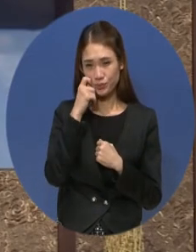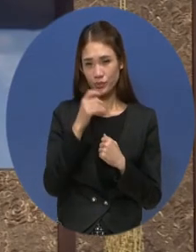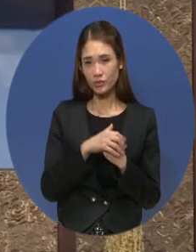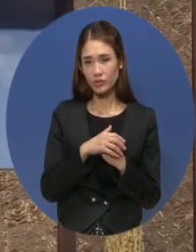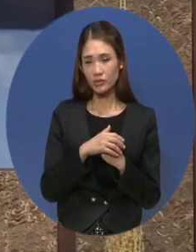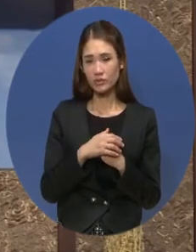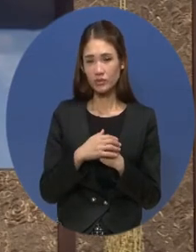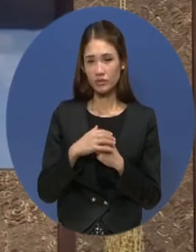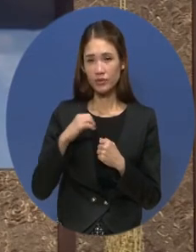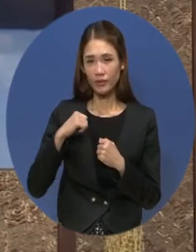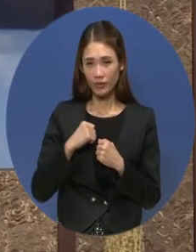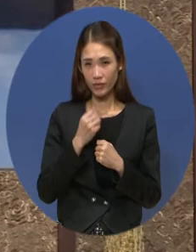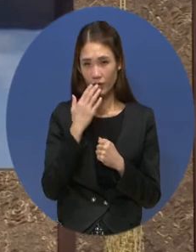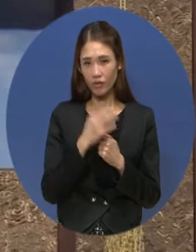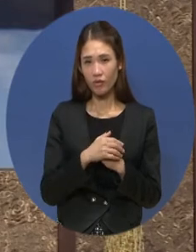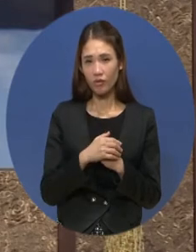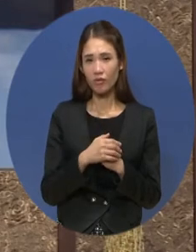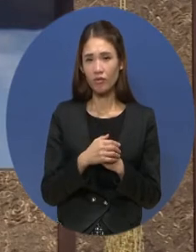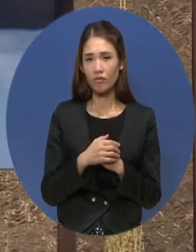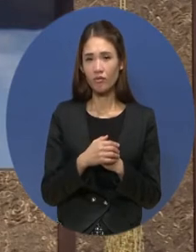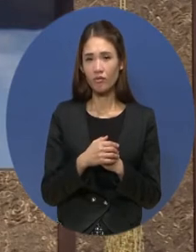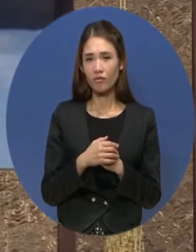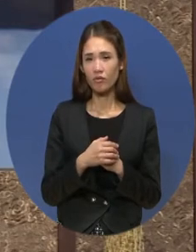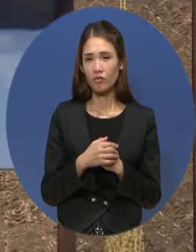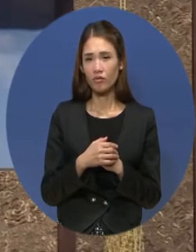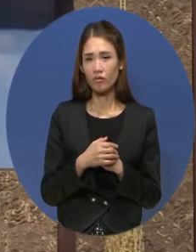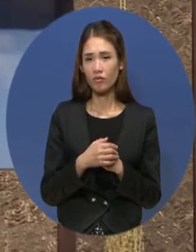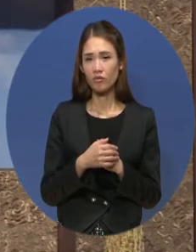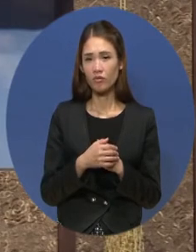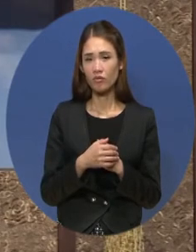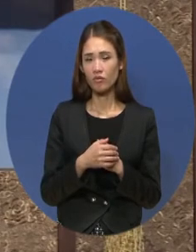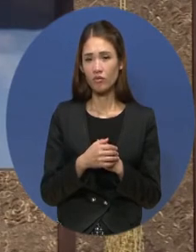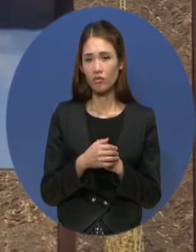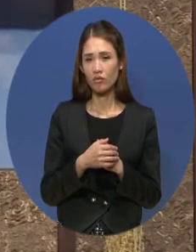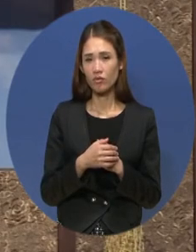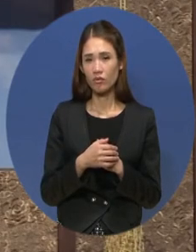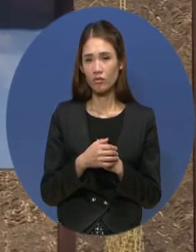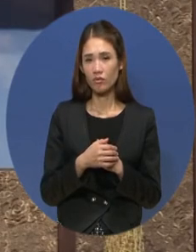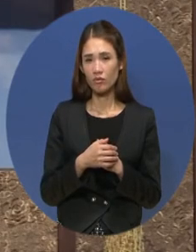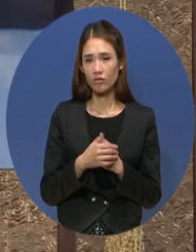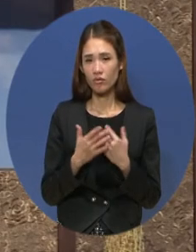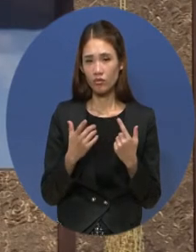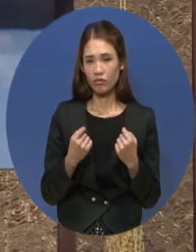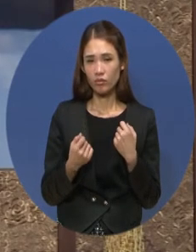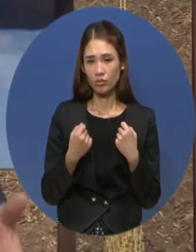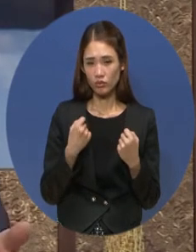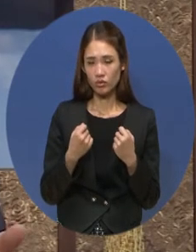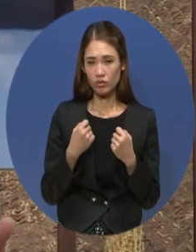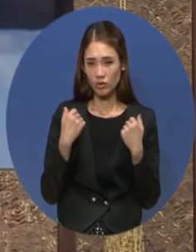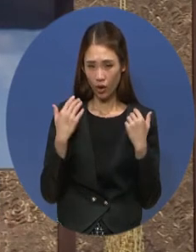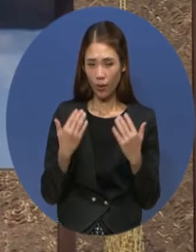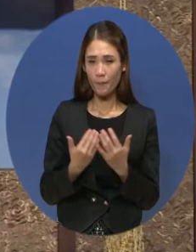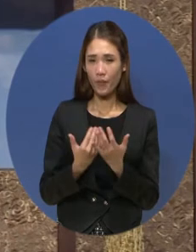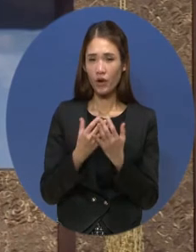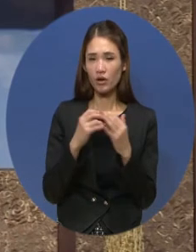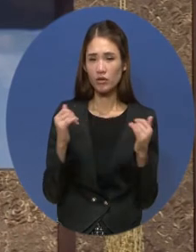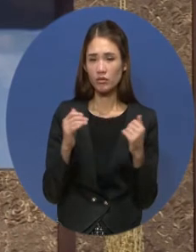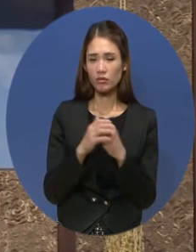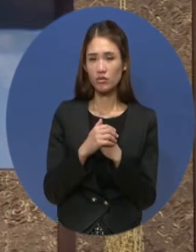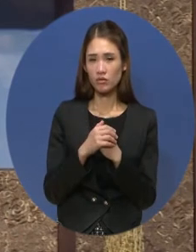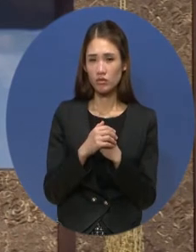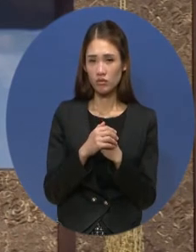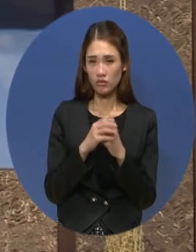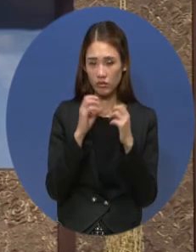이제 감수를 해야 되는 부분인데 4 어 근데 이제 그럼으로 인해서 진짜 발 별장인 한테 에